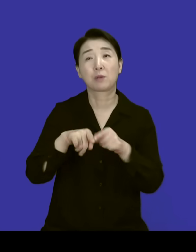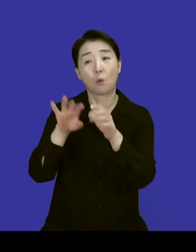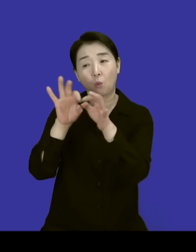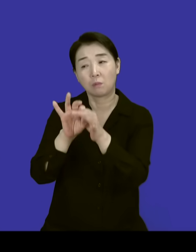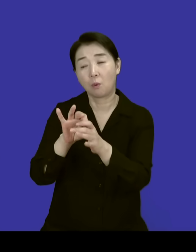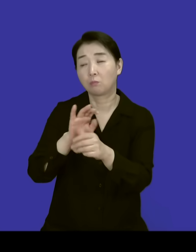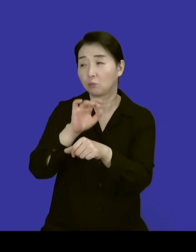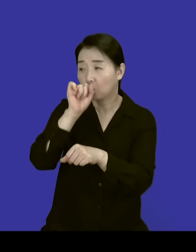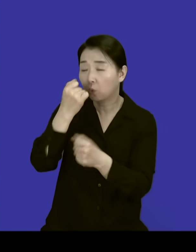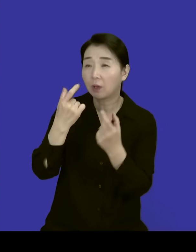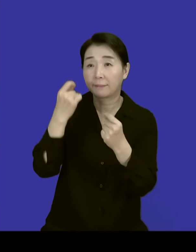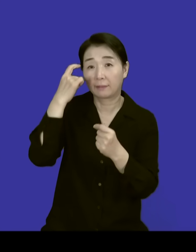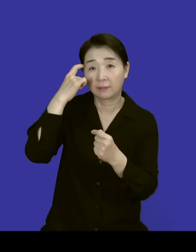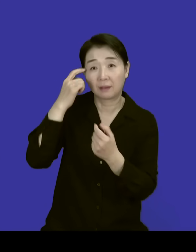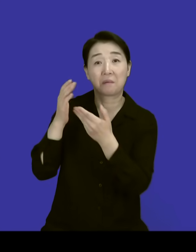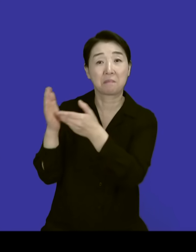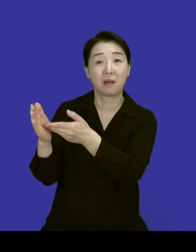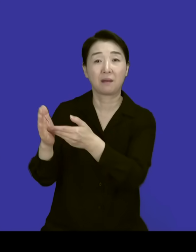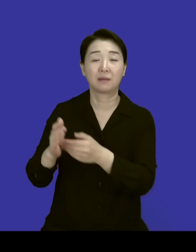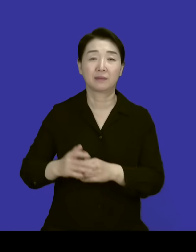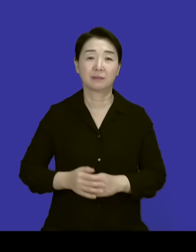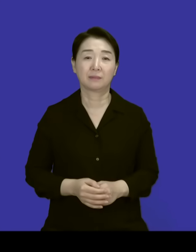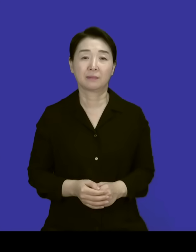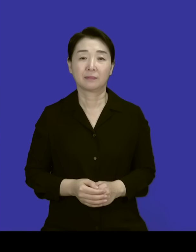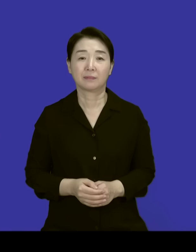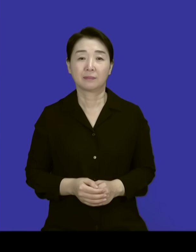네. 해가지고 했는데